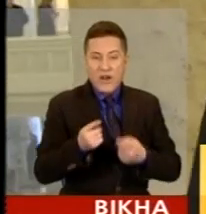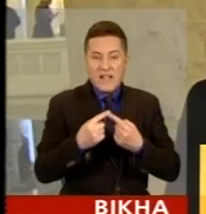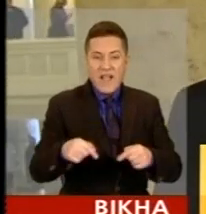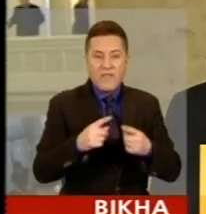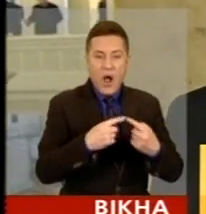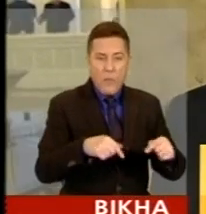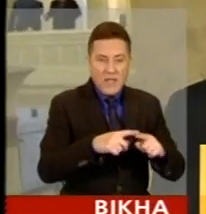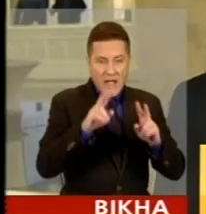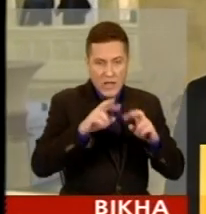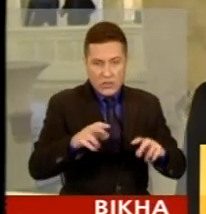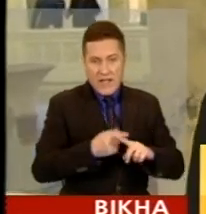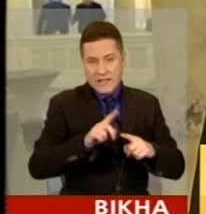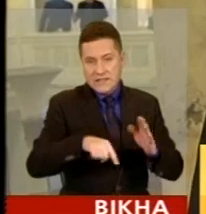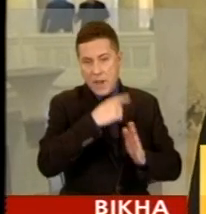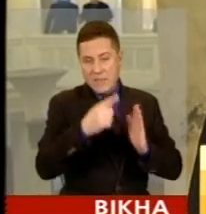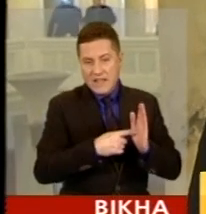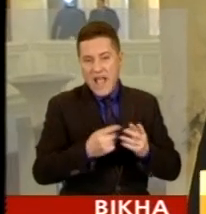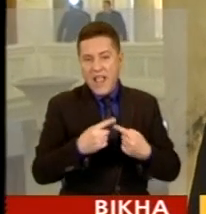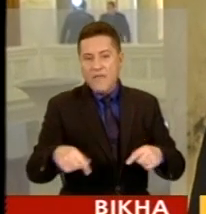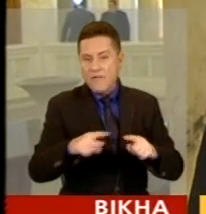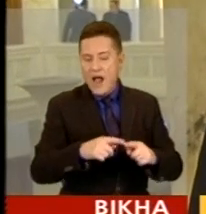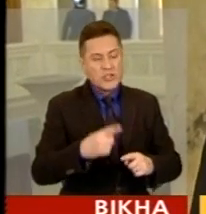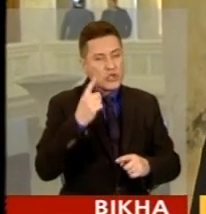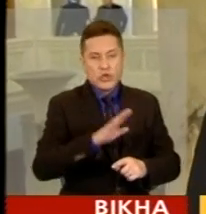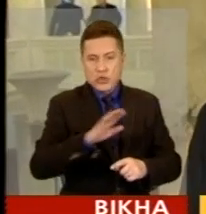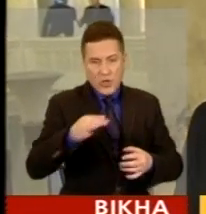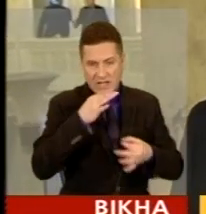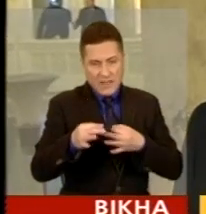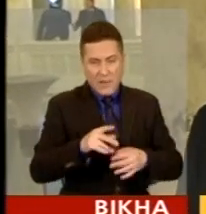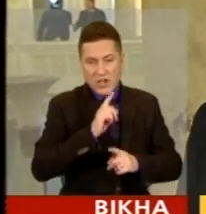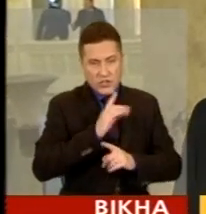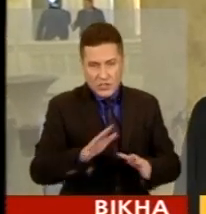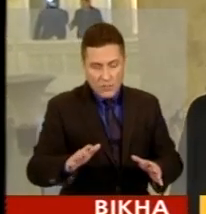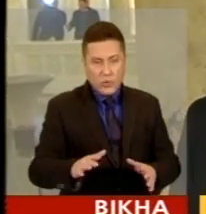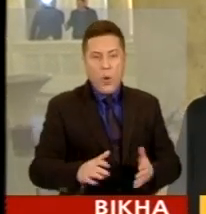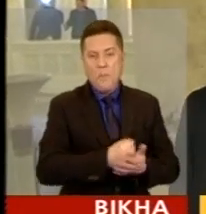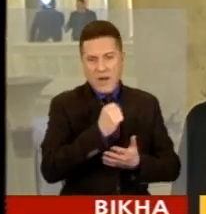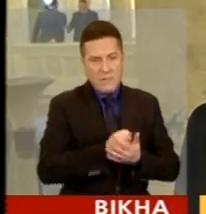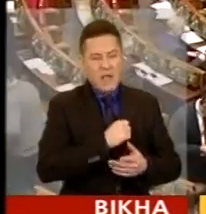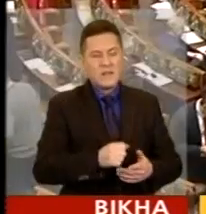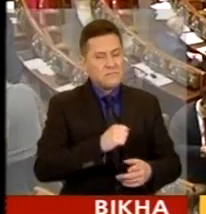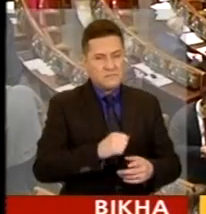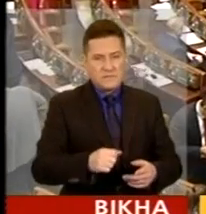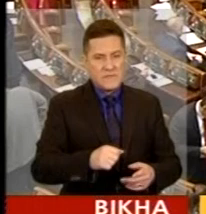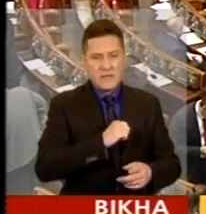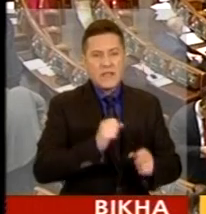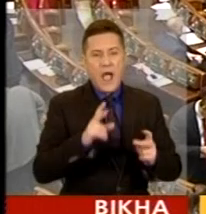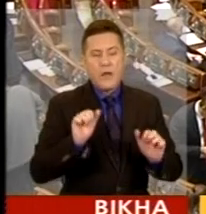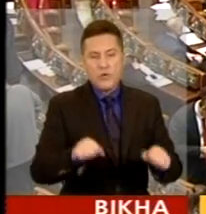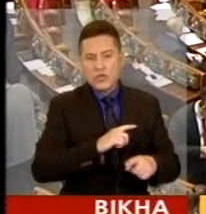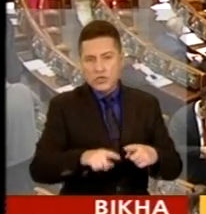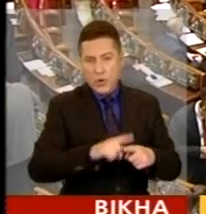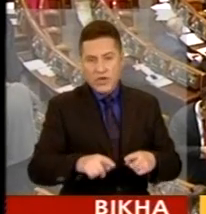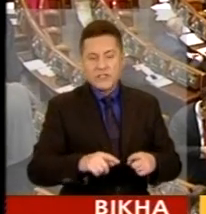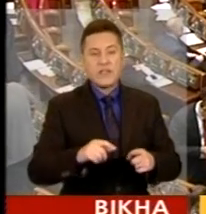комітеті розглядали це питання, на фракції жодних заперечень не було. Приймати однозначно і як можна скоріше. За календарним планом